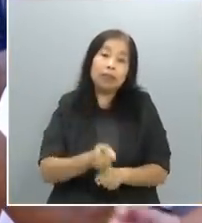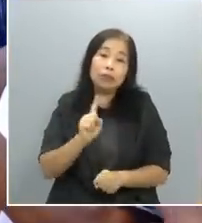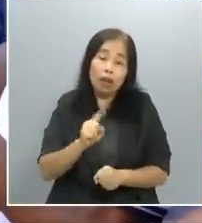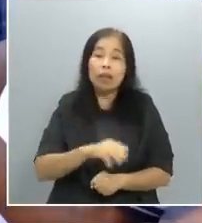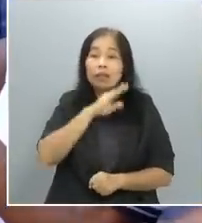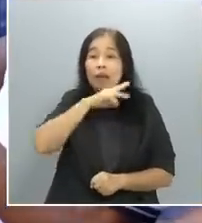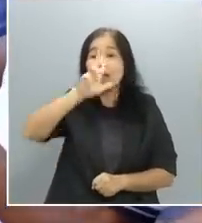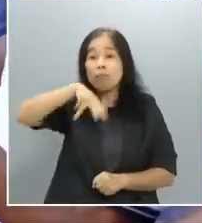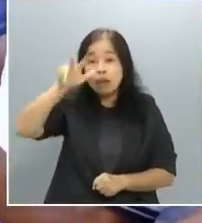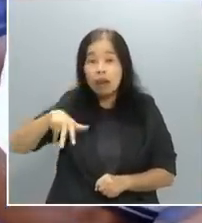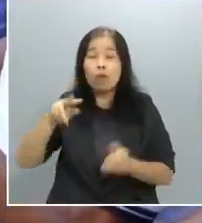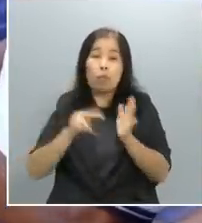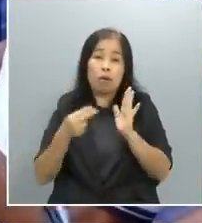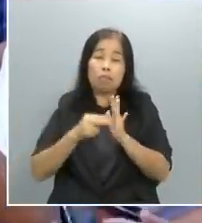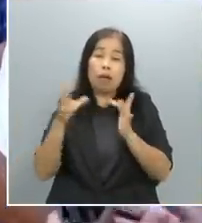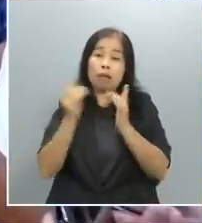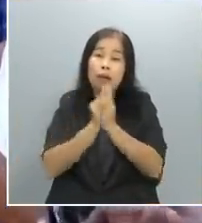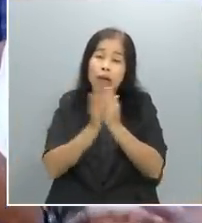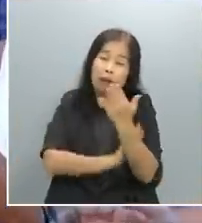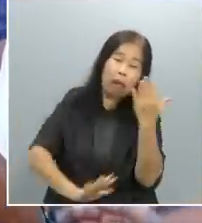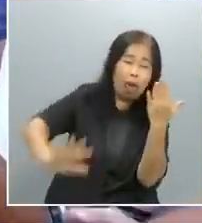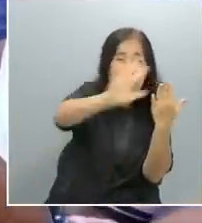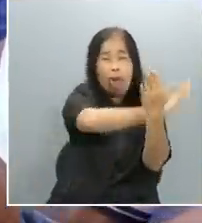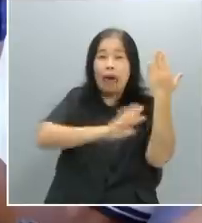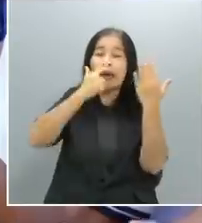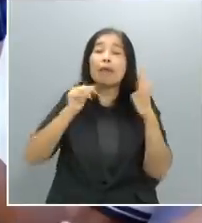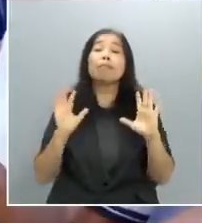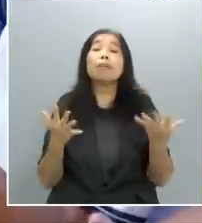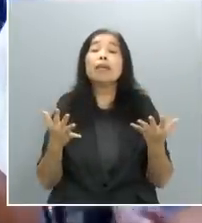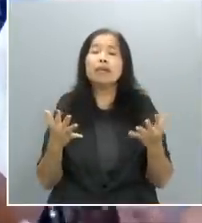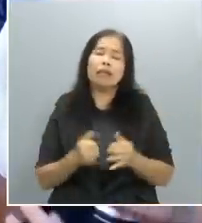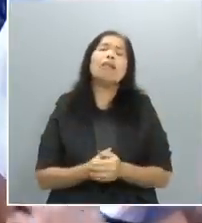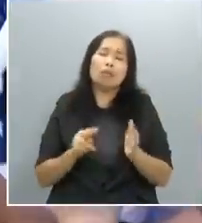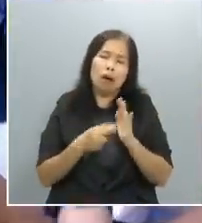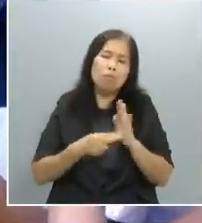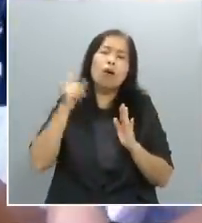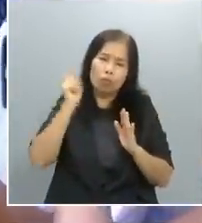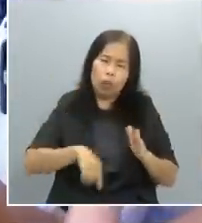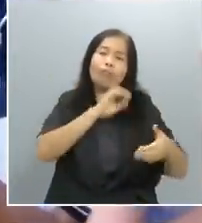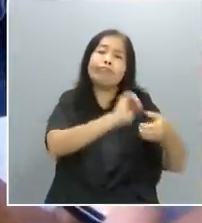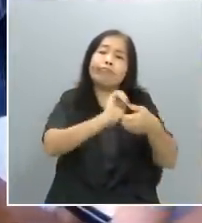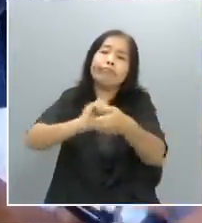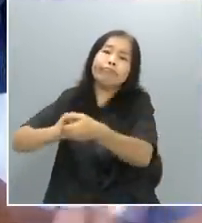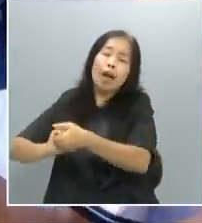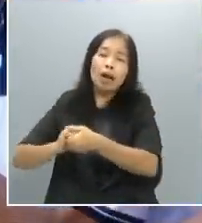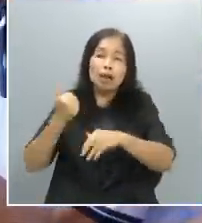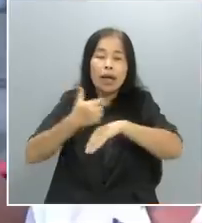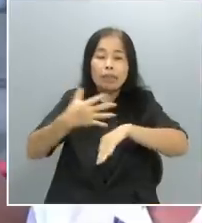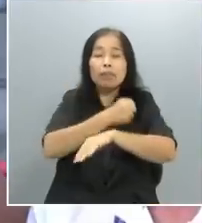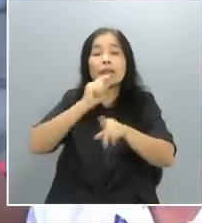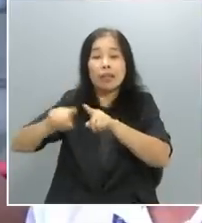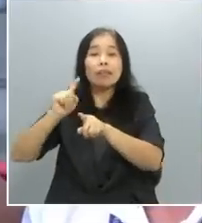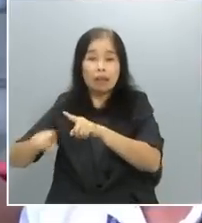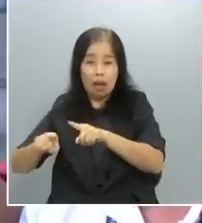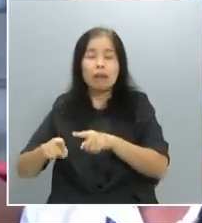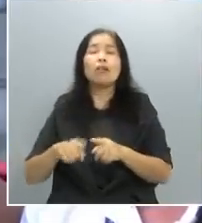ด์เพราะฉะนั้นความจำเป็นต้องเข้ามาเป็นรัฐบาลเพื่อจะทำงานผลักดันนโยบายเป็นเหตุให้ต้องอยู่กับความเป็